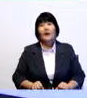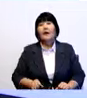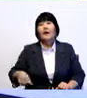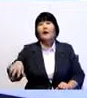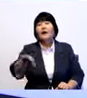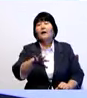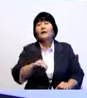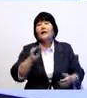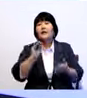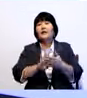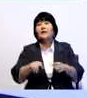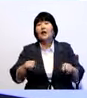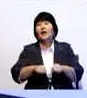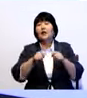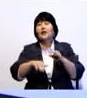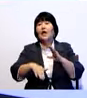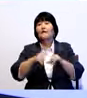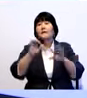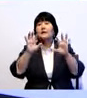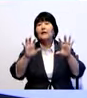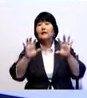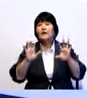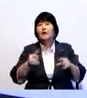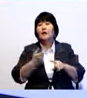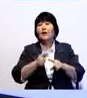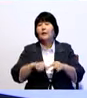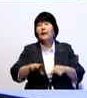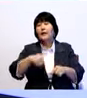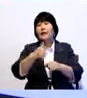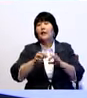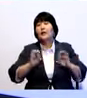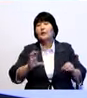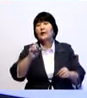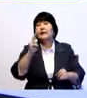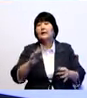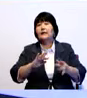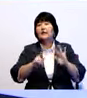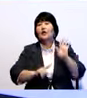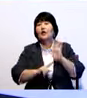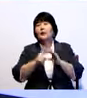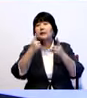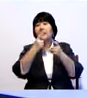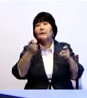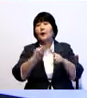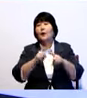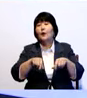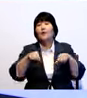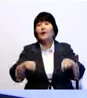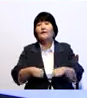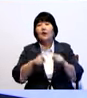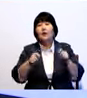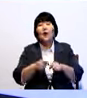В стране не зарегистрировано нарушение выборного законодательства. По данным Генпрокуратуры, через социальные сети поступила информация о